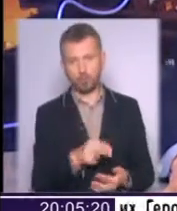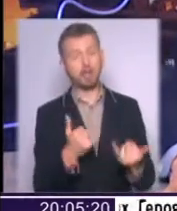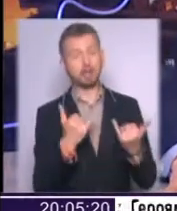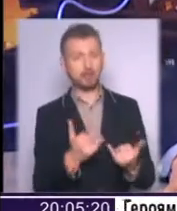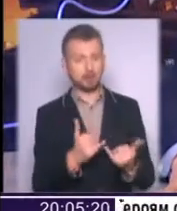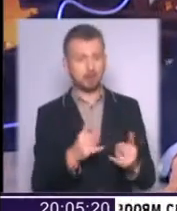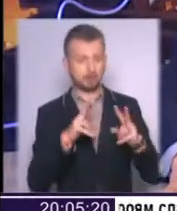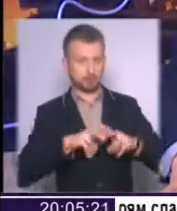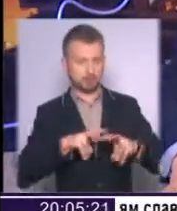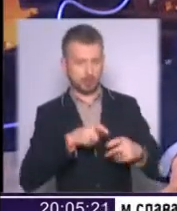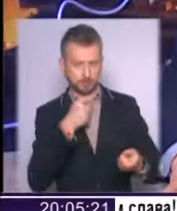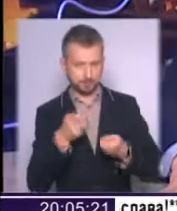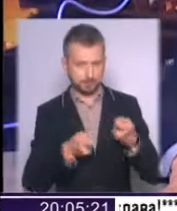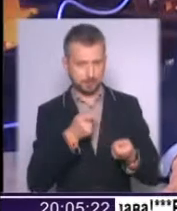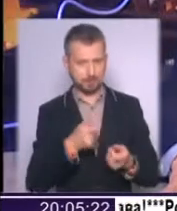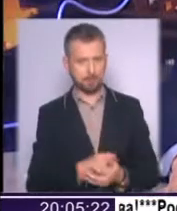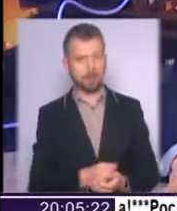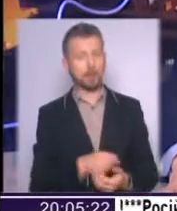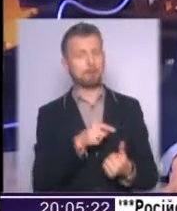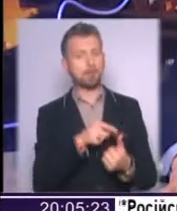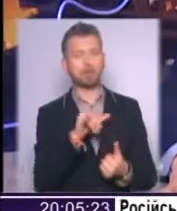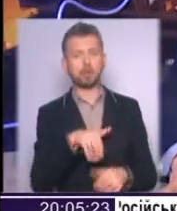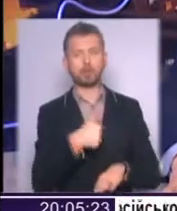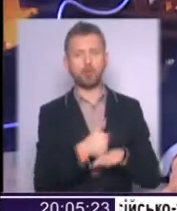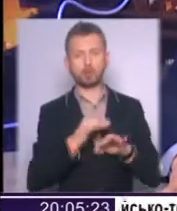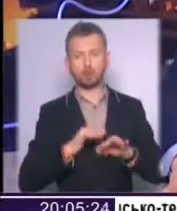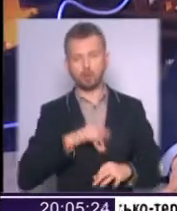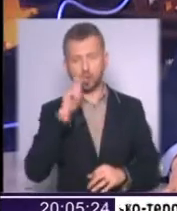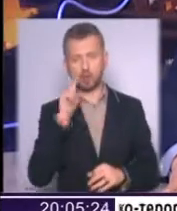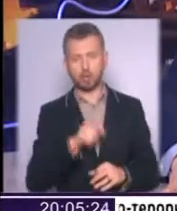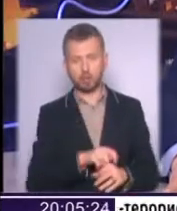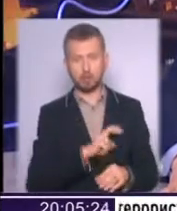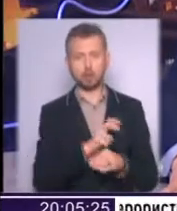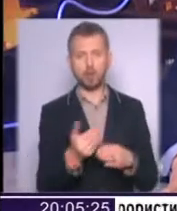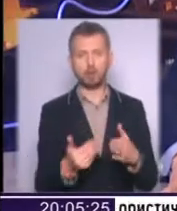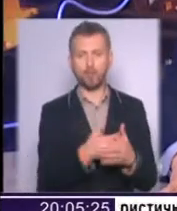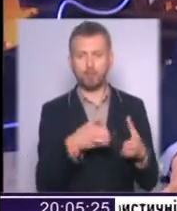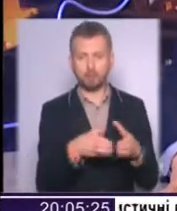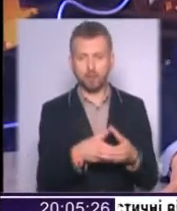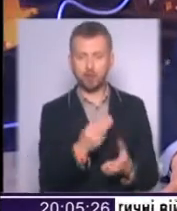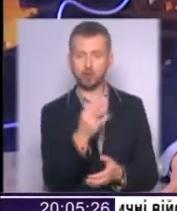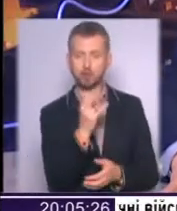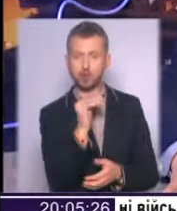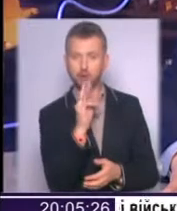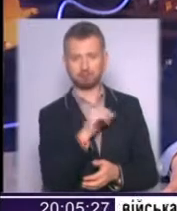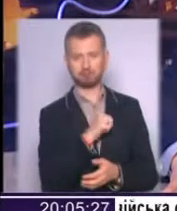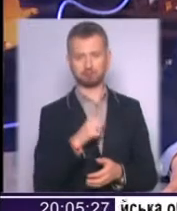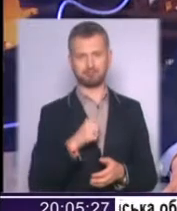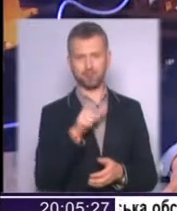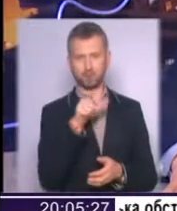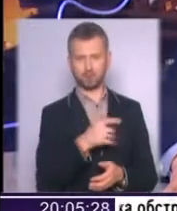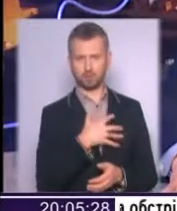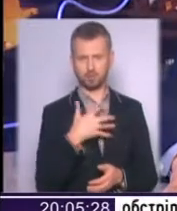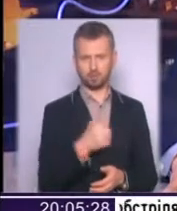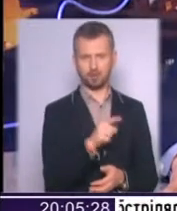все по полицям. Дуже, дуже тонко. Перше, у Генеральну прокуратуру України прийшла нова команда. Шокін сам по собі така людина вольова, вона